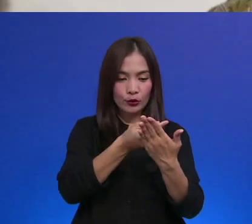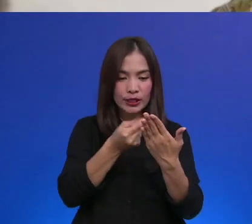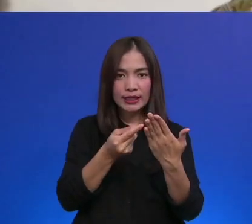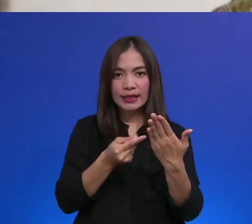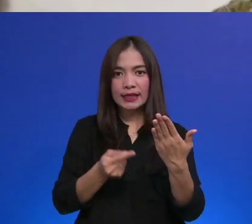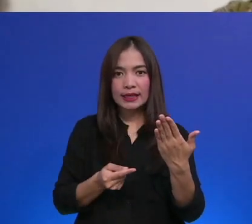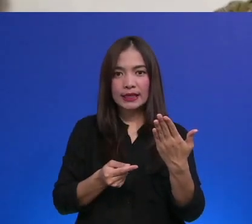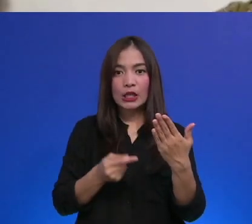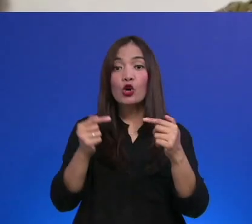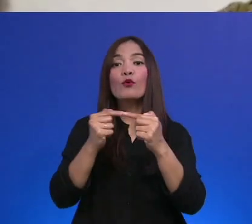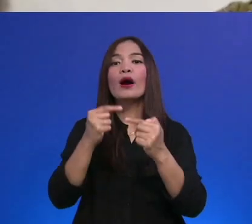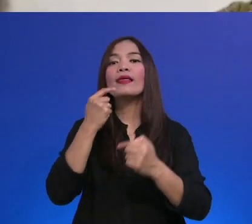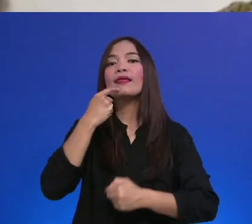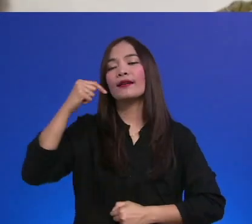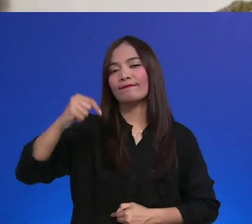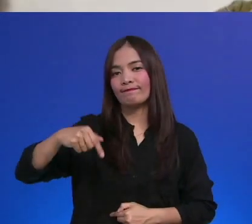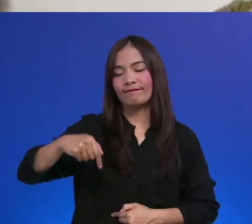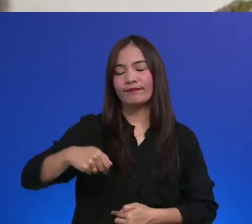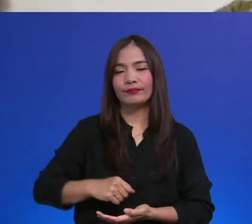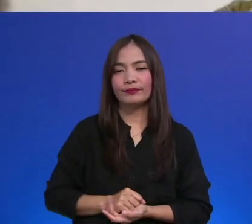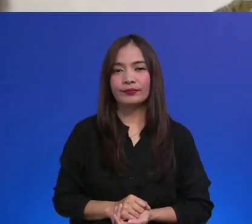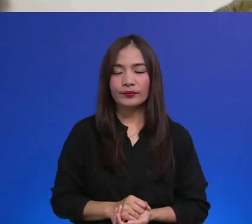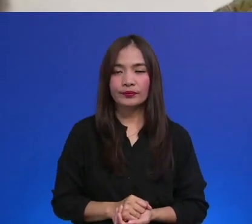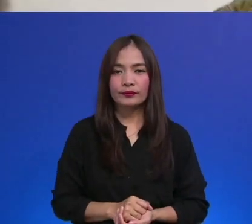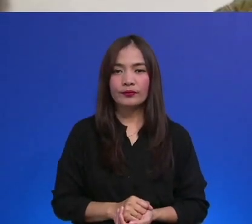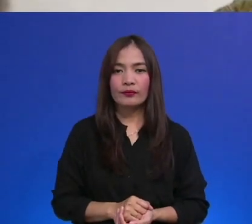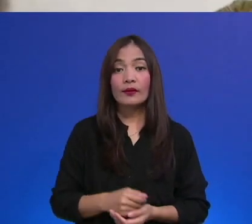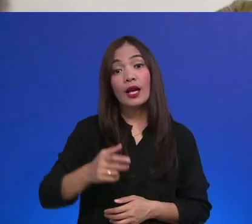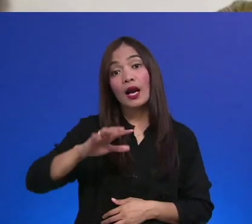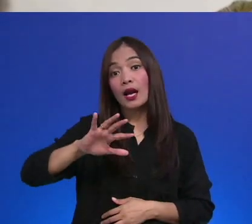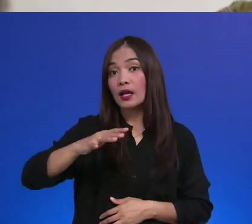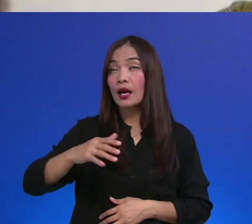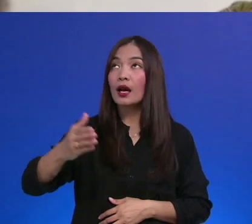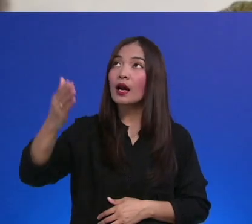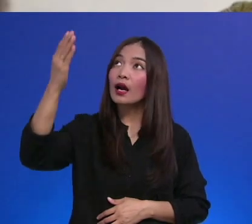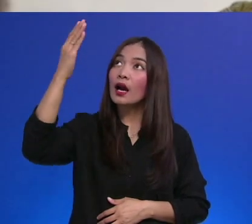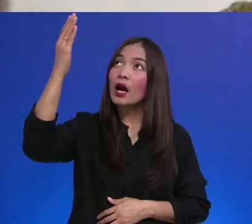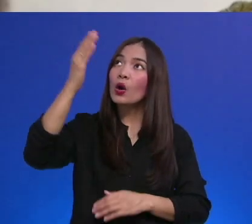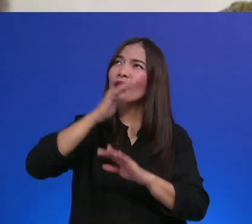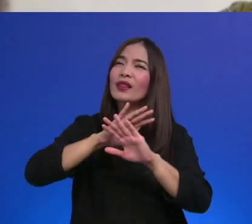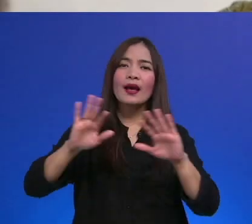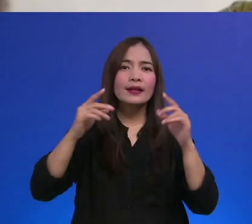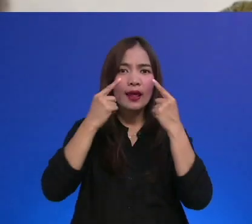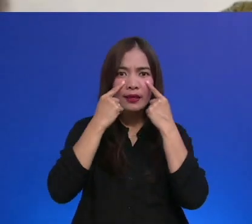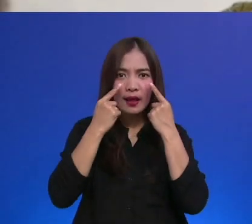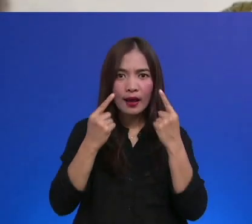terkait dengan hal ini kadang kau tak nyata